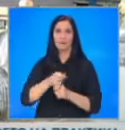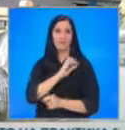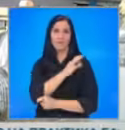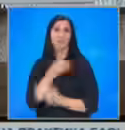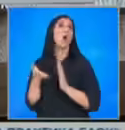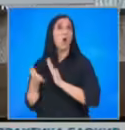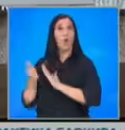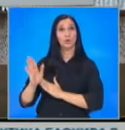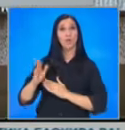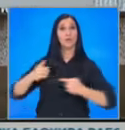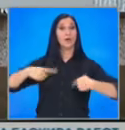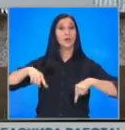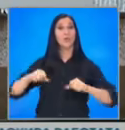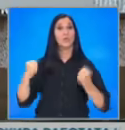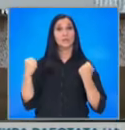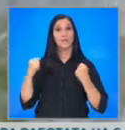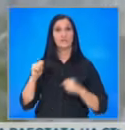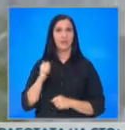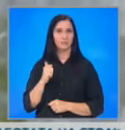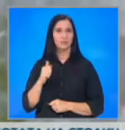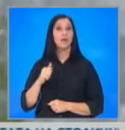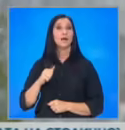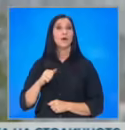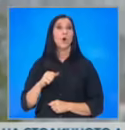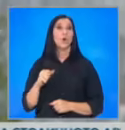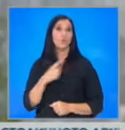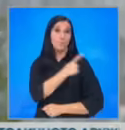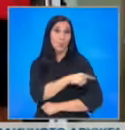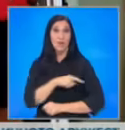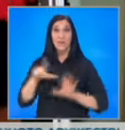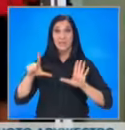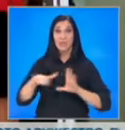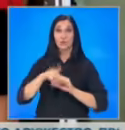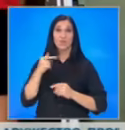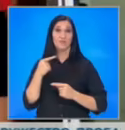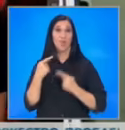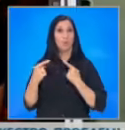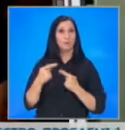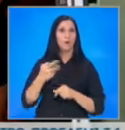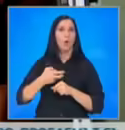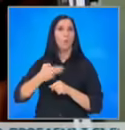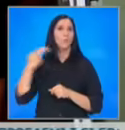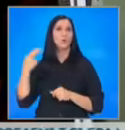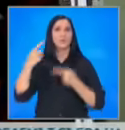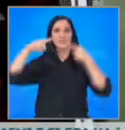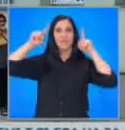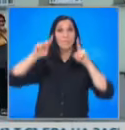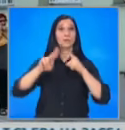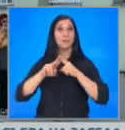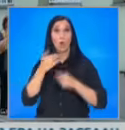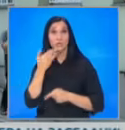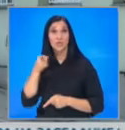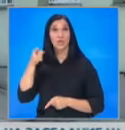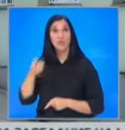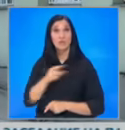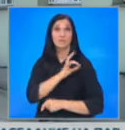в районна здравна инспекция. От ДКЦ-7 отказаха коментар, а от болница Свети Пантелеймон обясниха, че тези